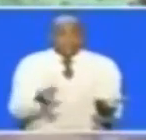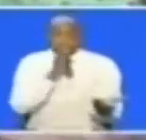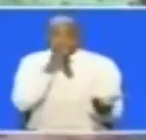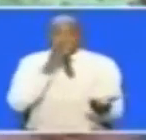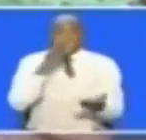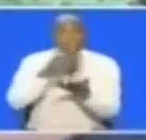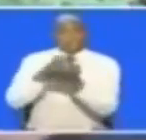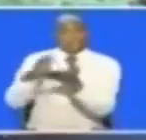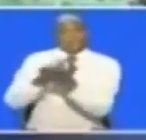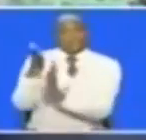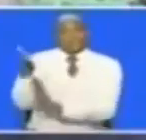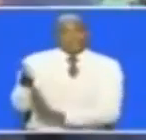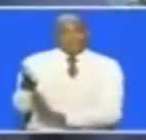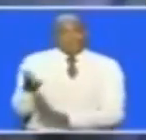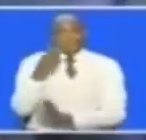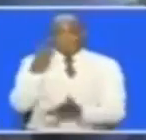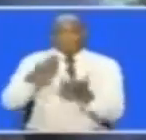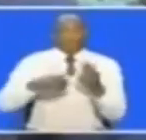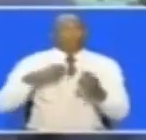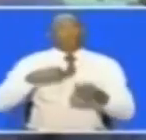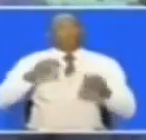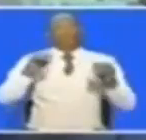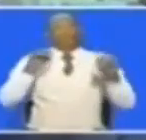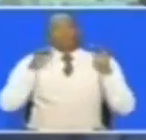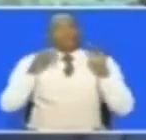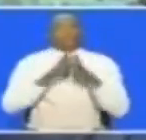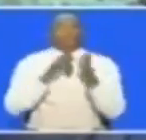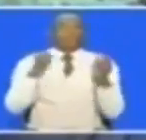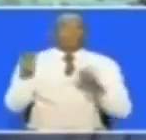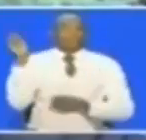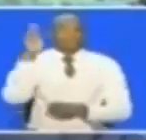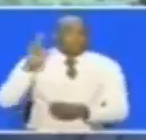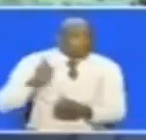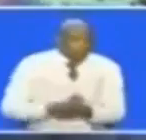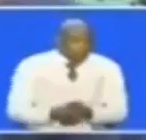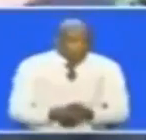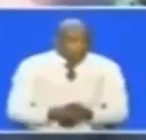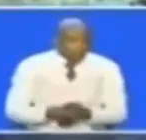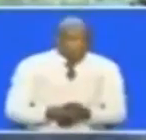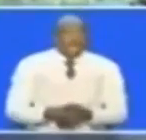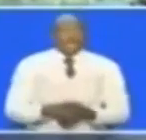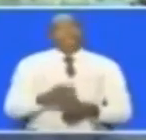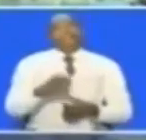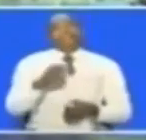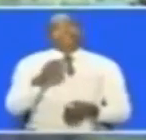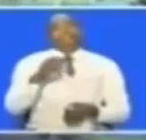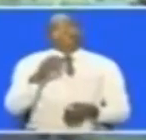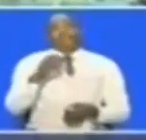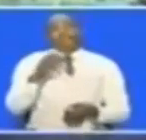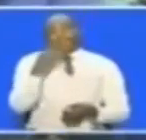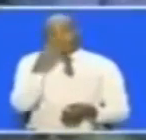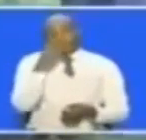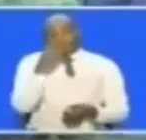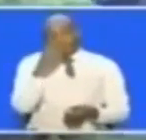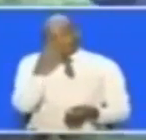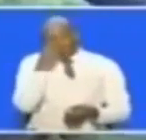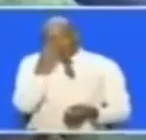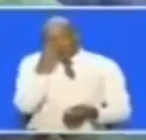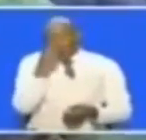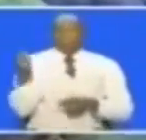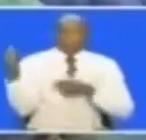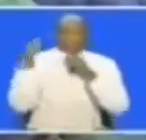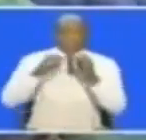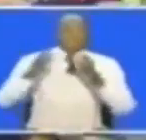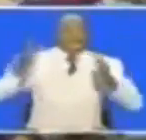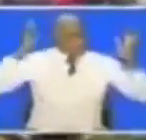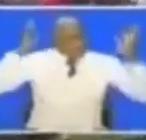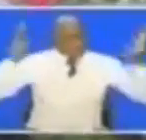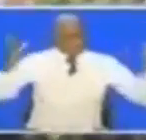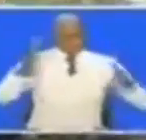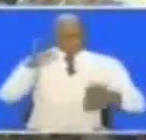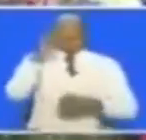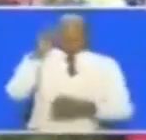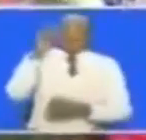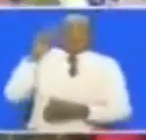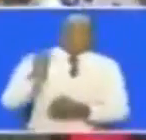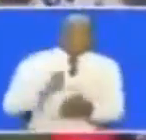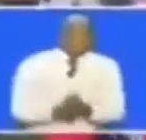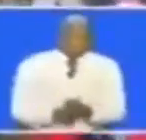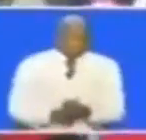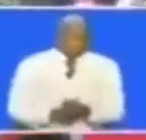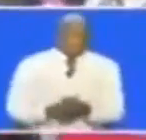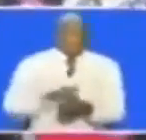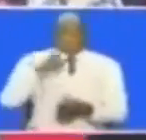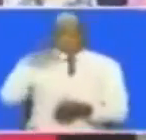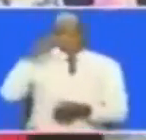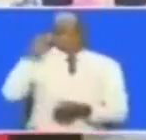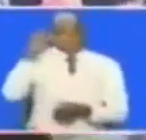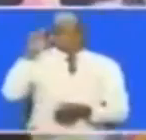water department, he says we wait for Uhuru Kenyatta and William Ruto to bring a major dam. Chapin